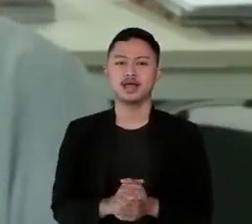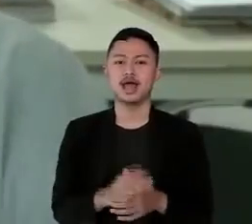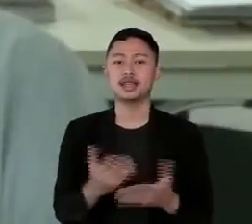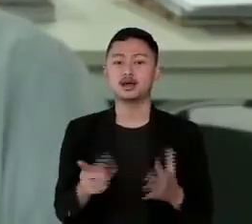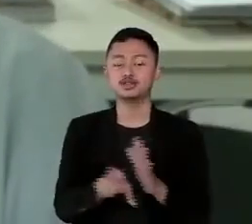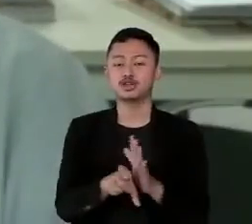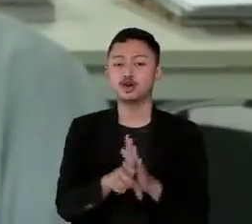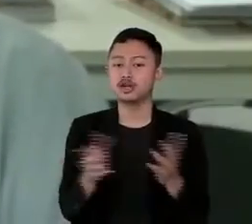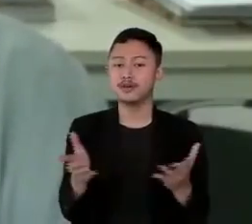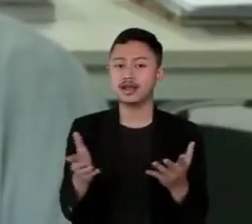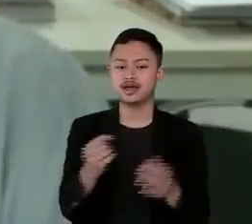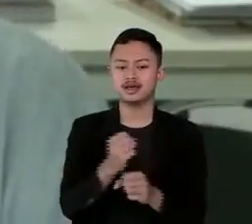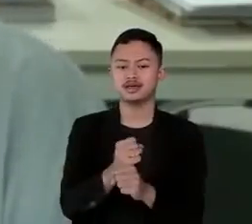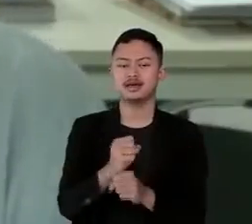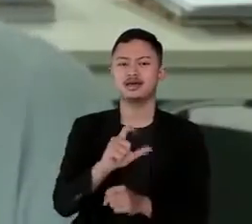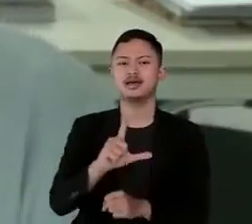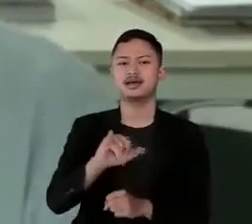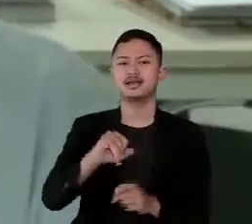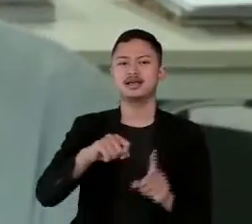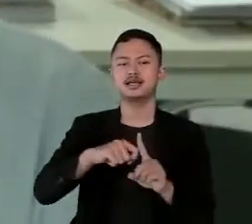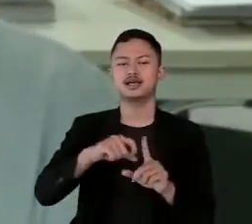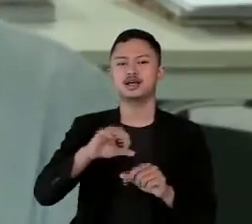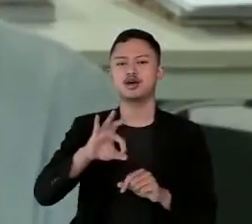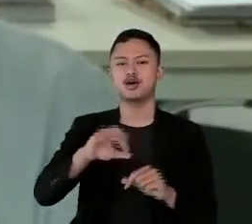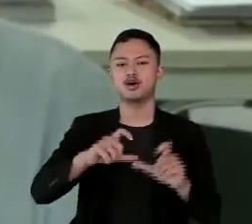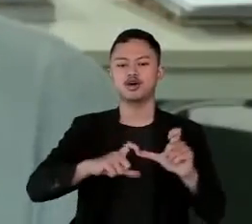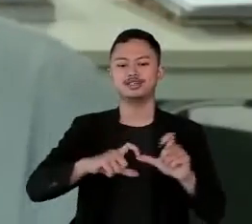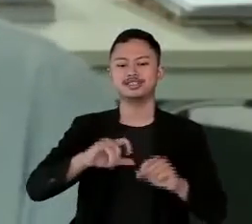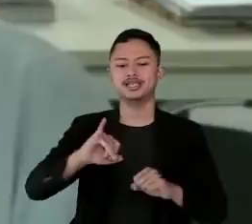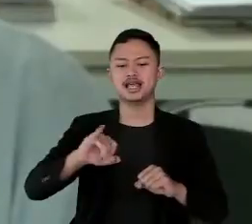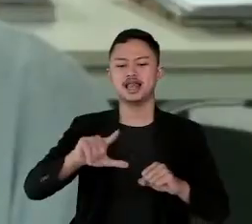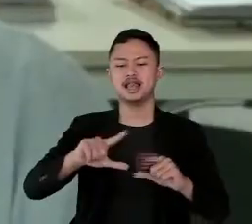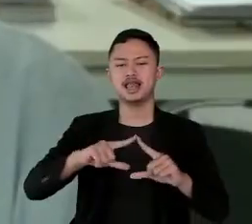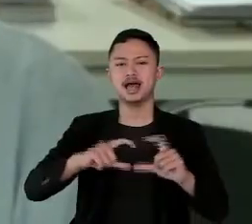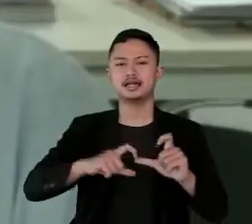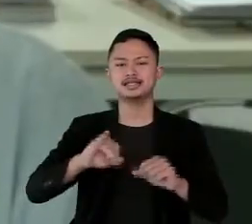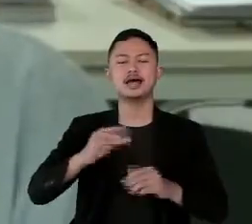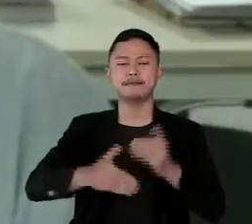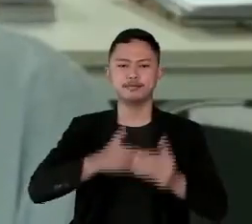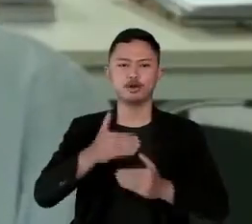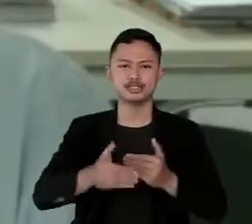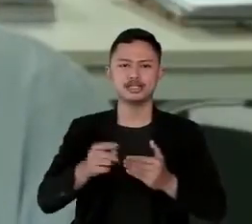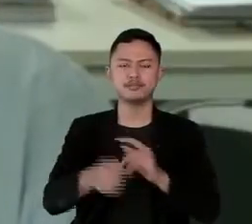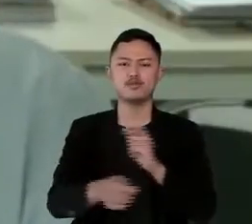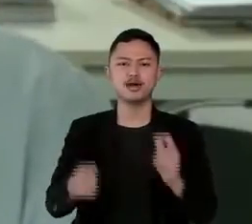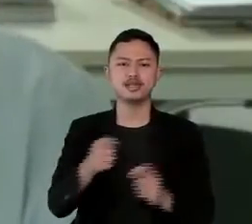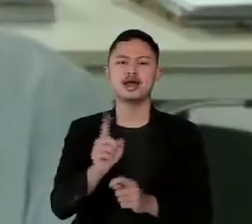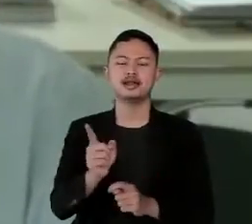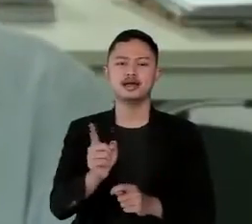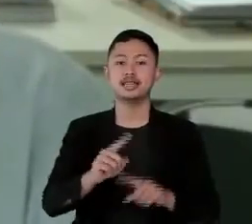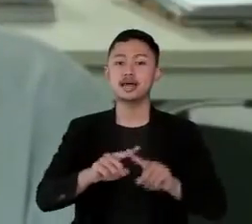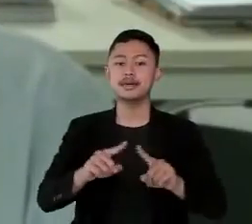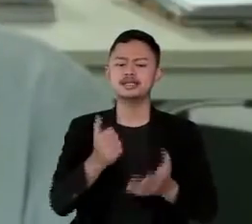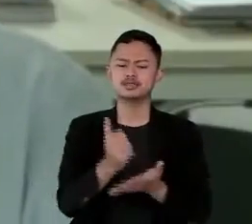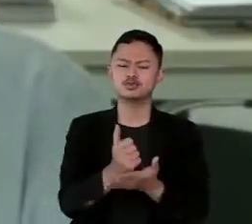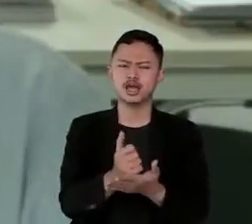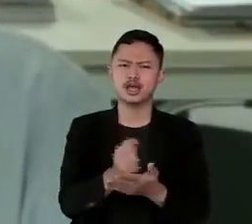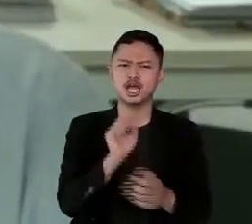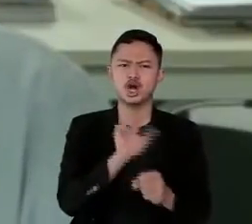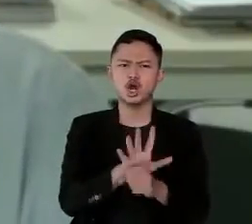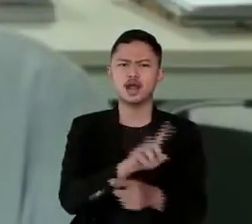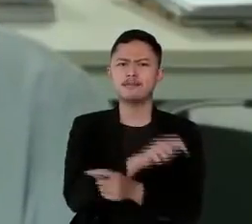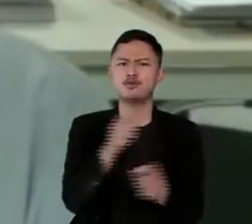Micro selection motif ini motif-motif glikosilasi nya buka itu yang poin tetapi perubahannya minimum dan